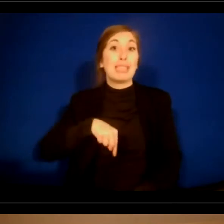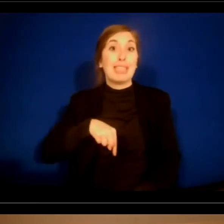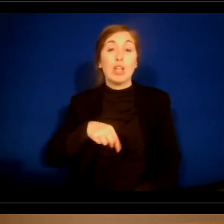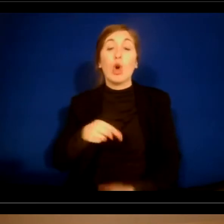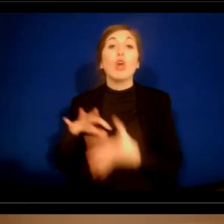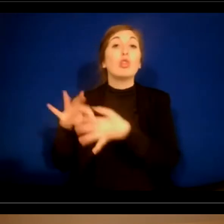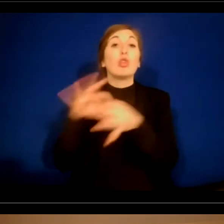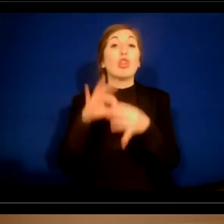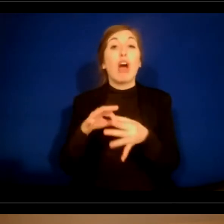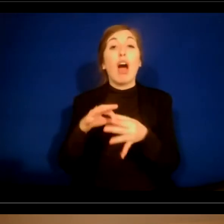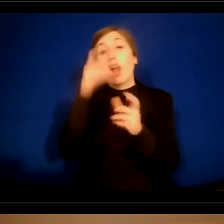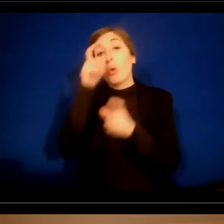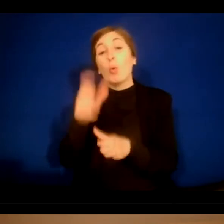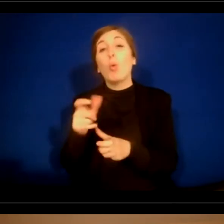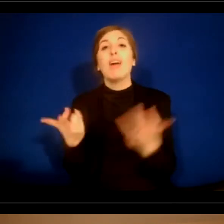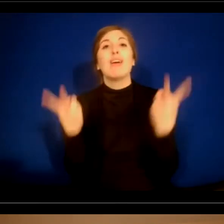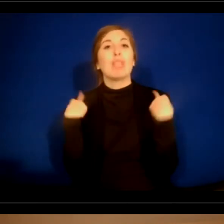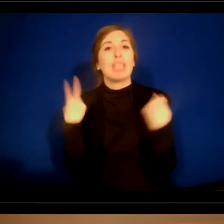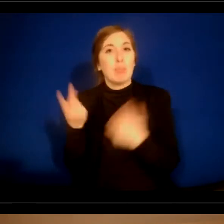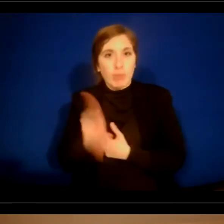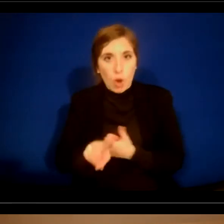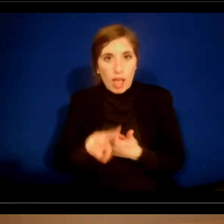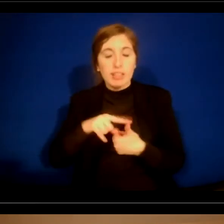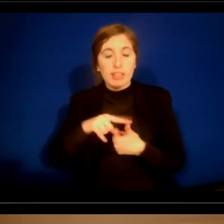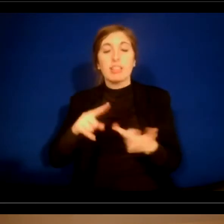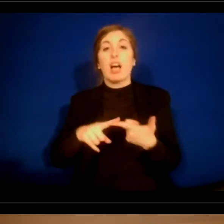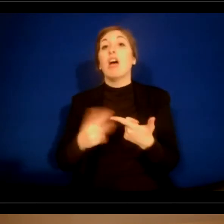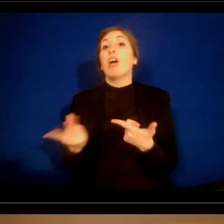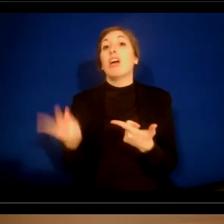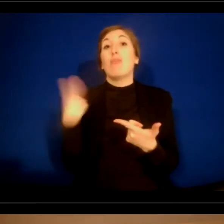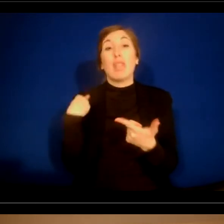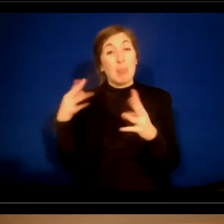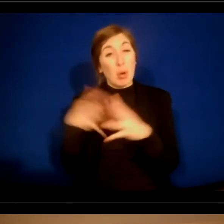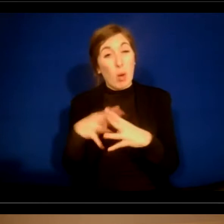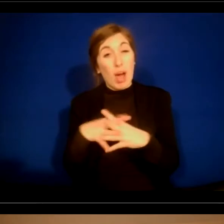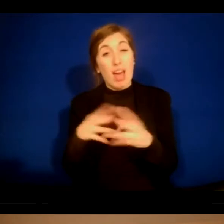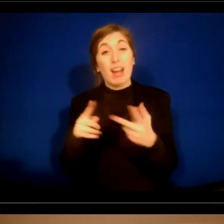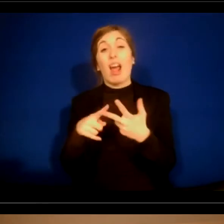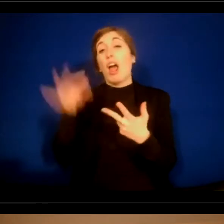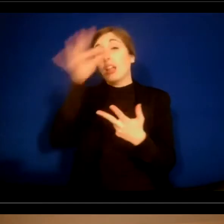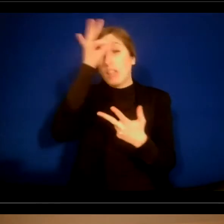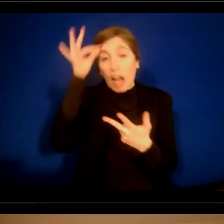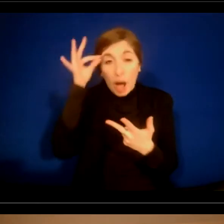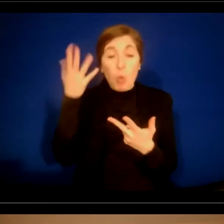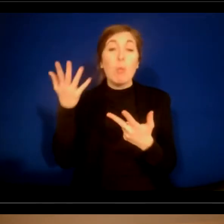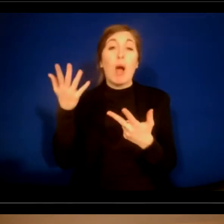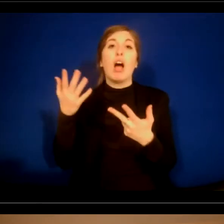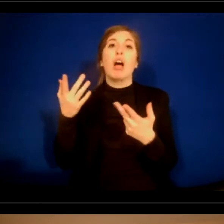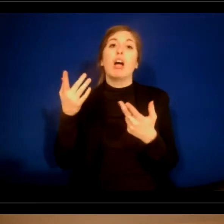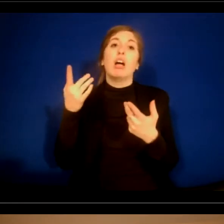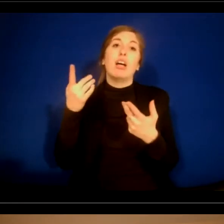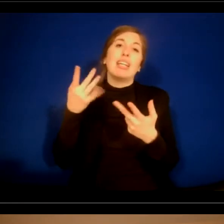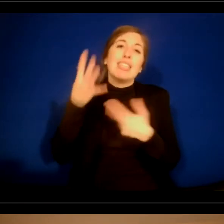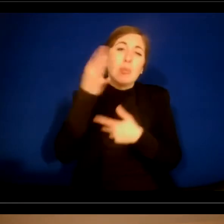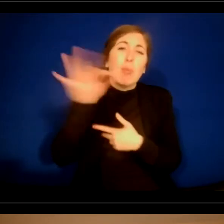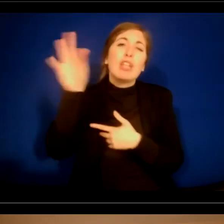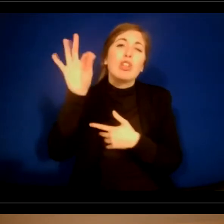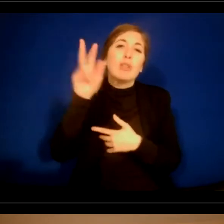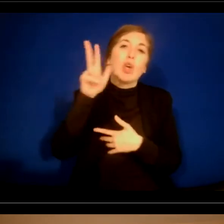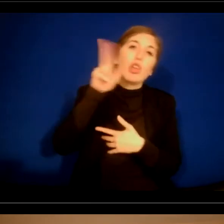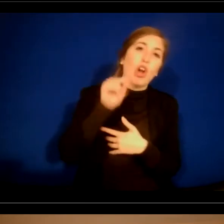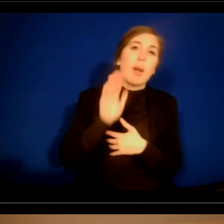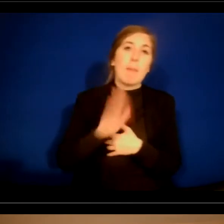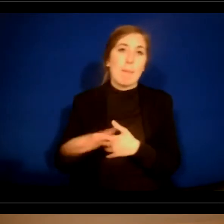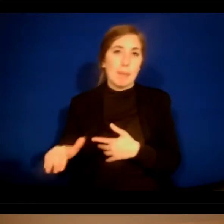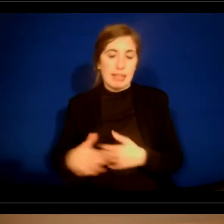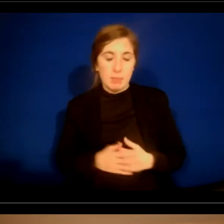violenza, a vittime di guerra, di trauma e nello specifico con focus su donne e bambini. Ora, alle